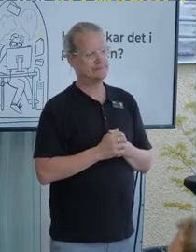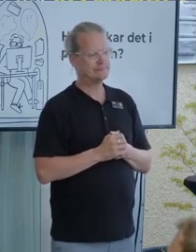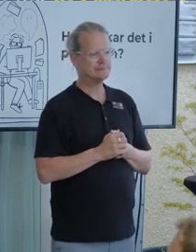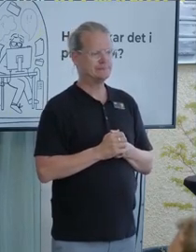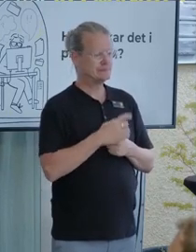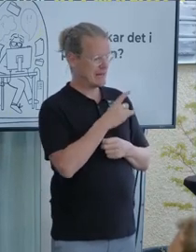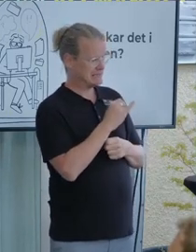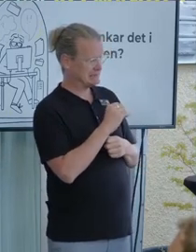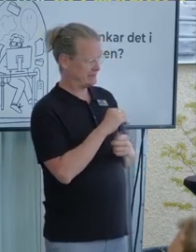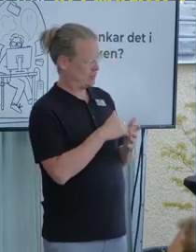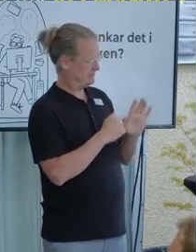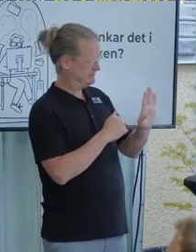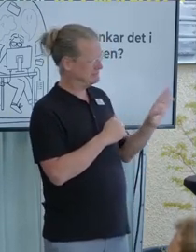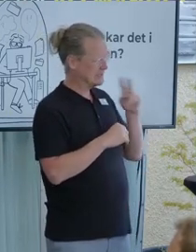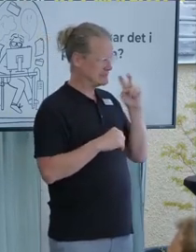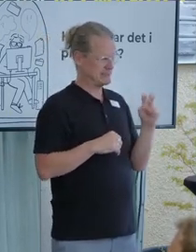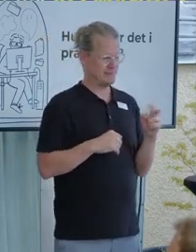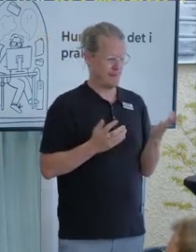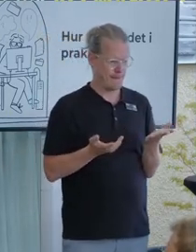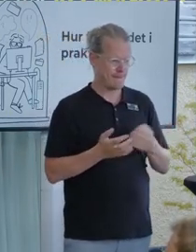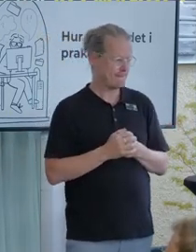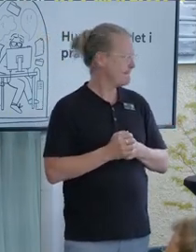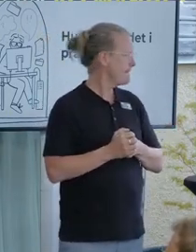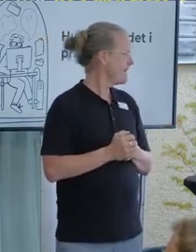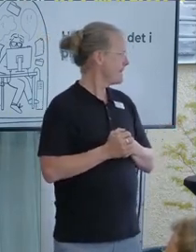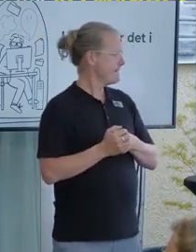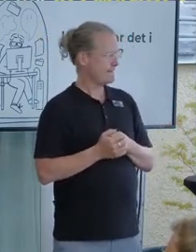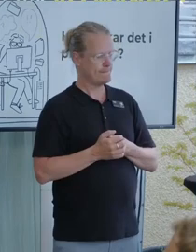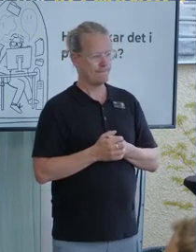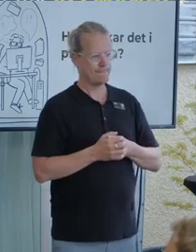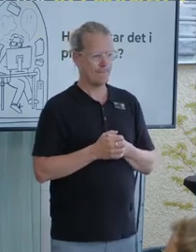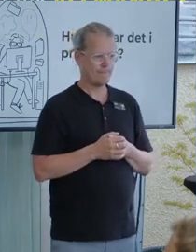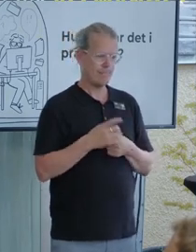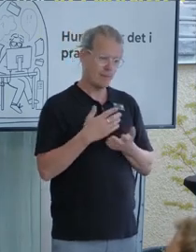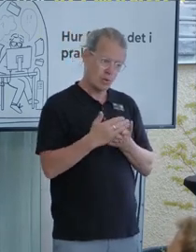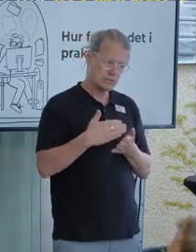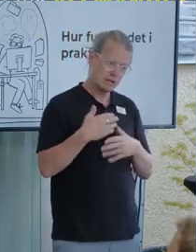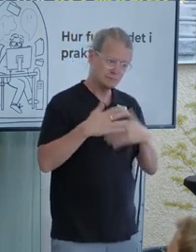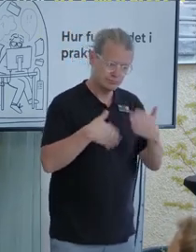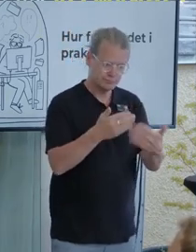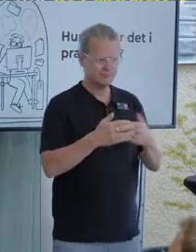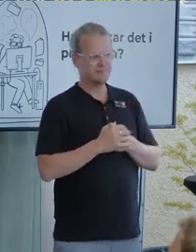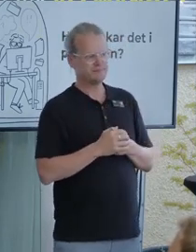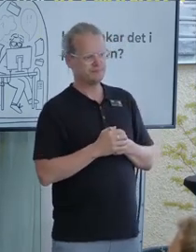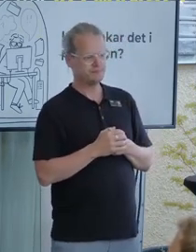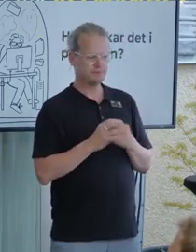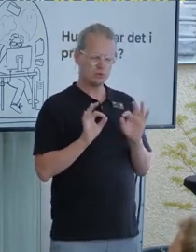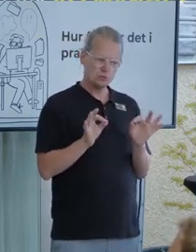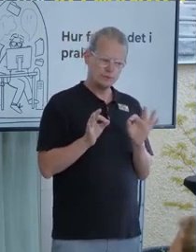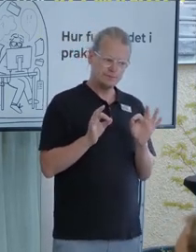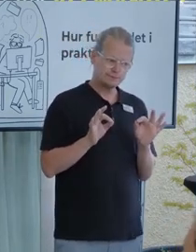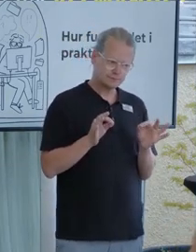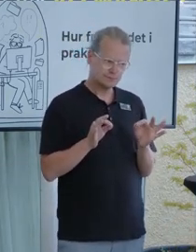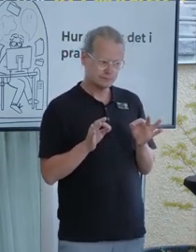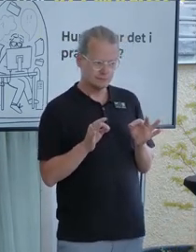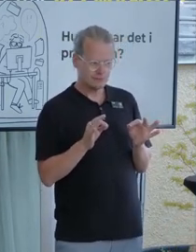kunna liksom, fortsätta och utveckla och bli, liksom, göra det här mer? Vad ser ni för behov på KB